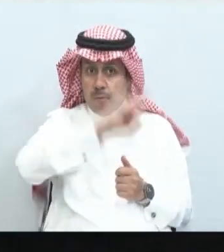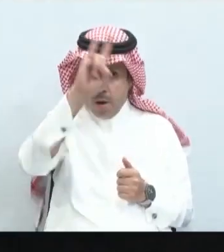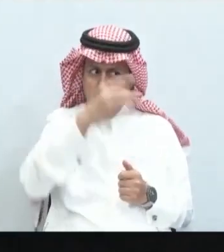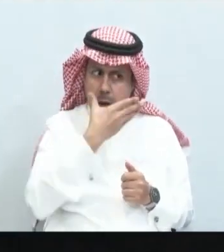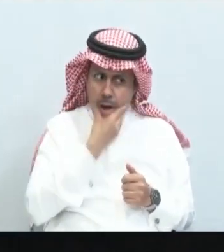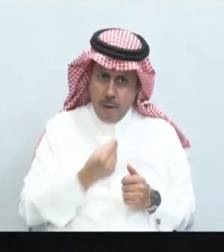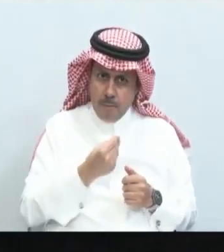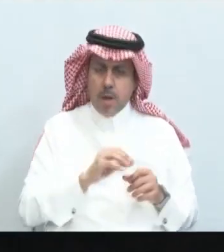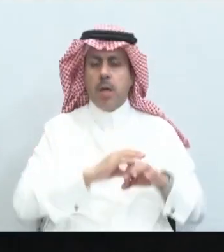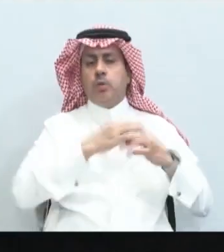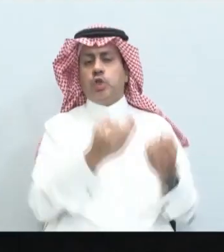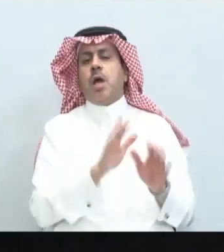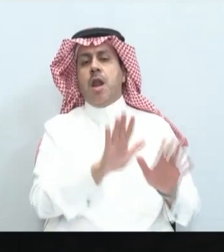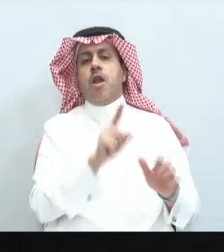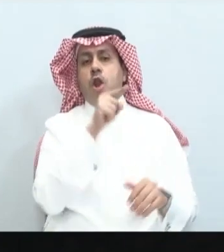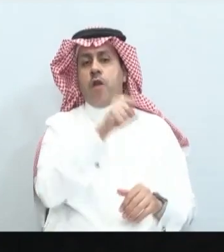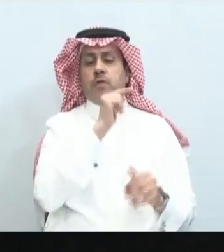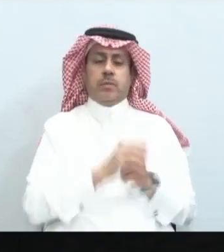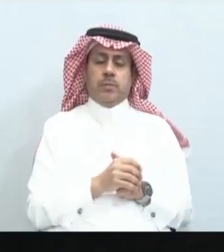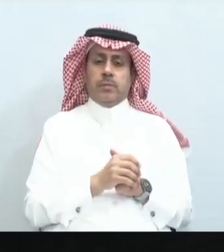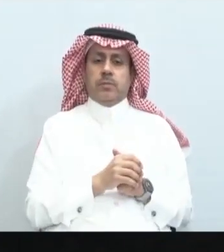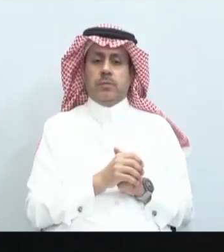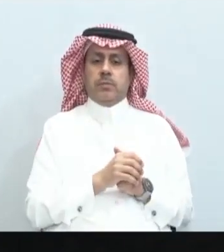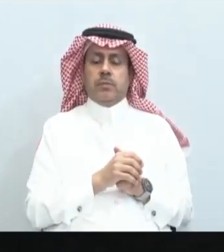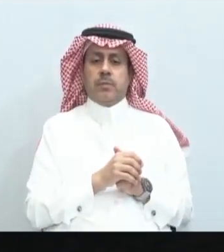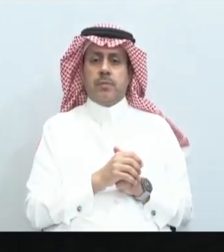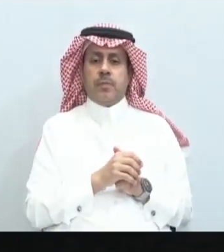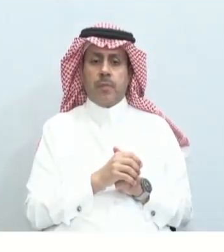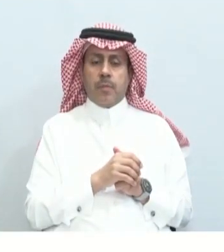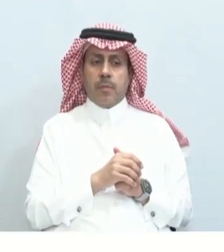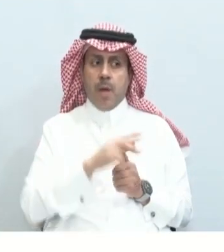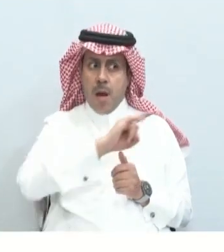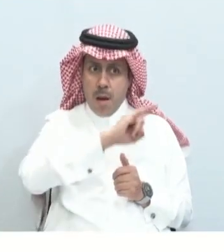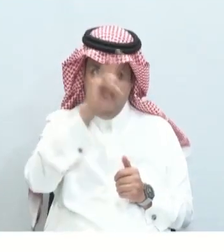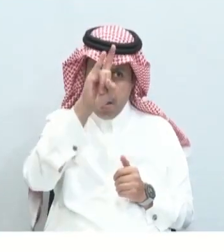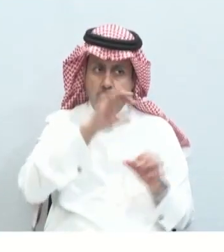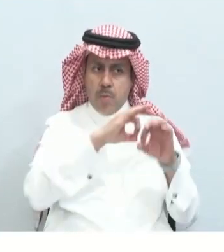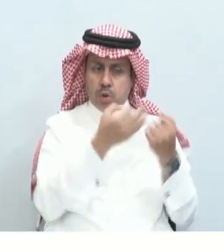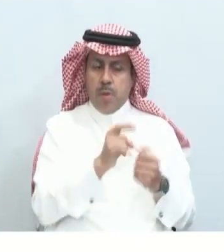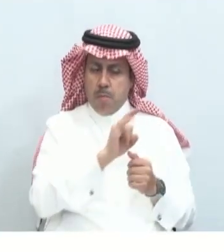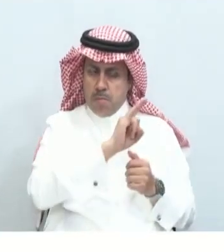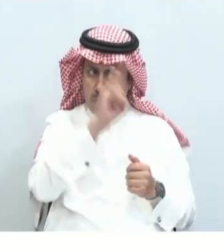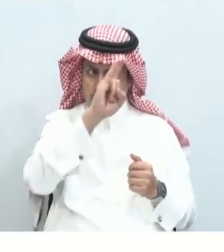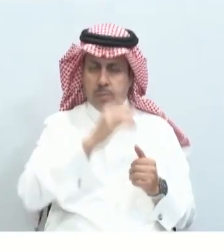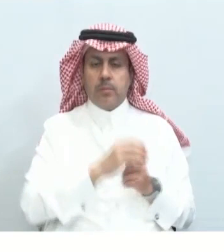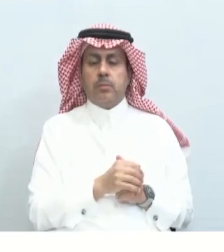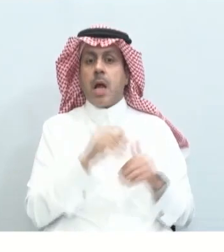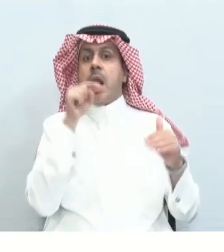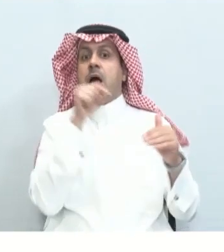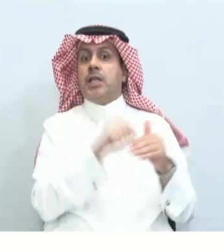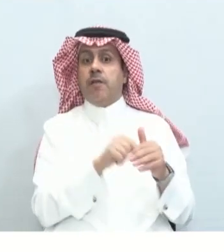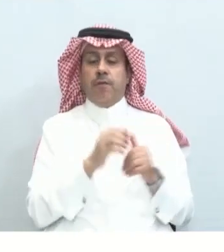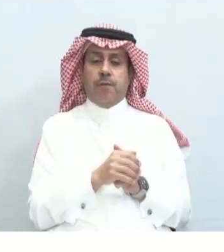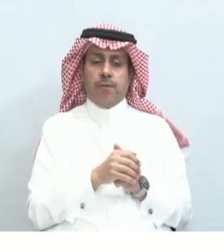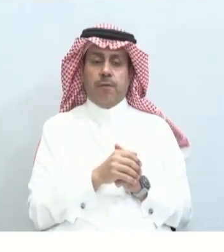ويستنكره هو المجتمع نجد انه يستنكر هذا الامر ويستهجنه وما الهدف من